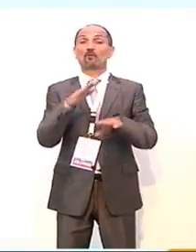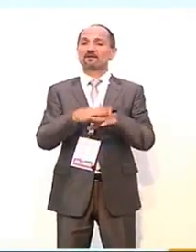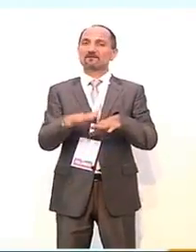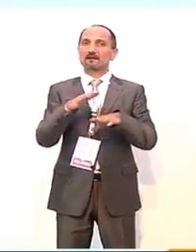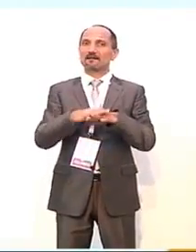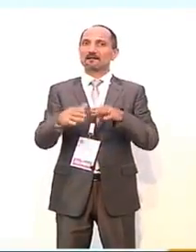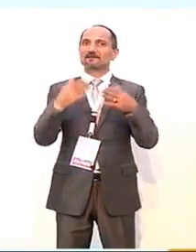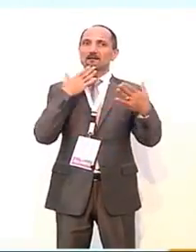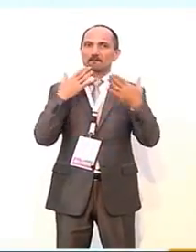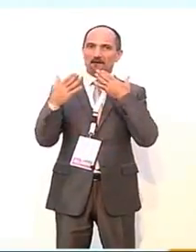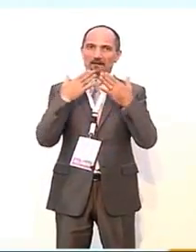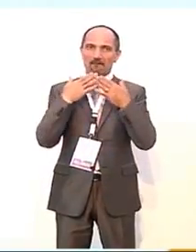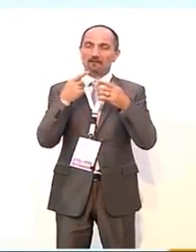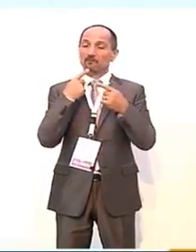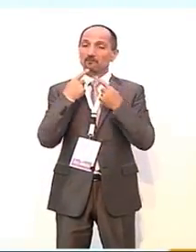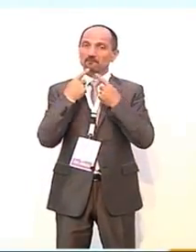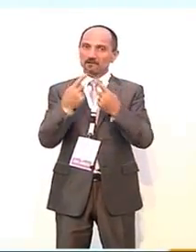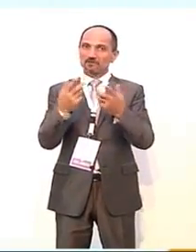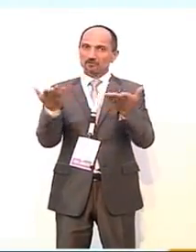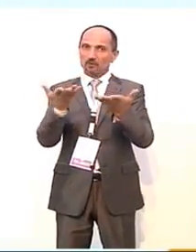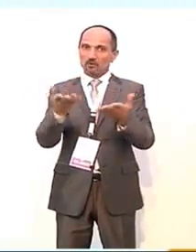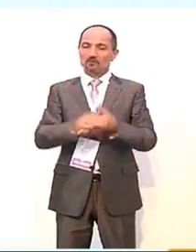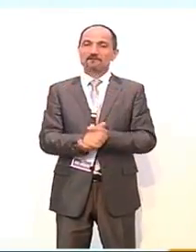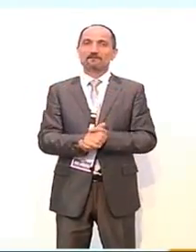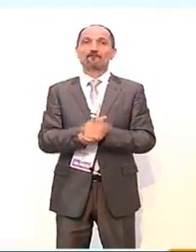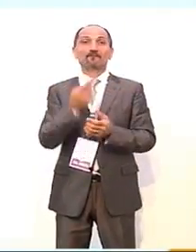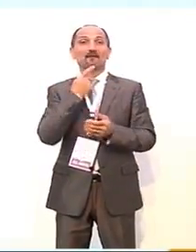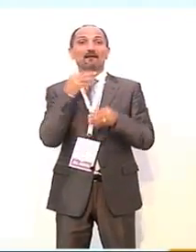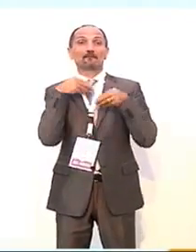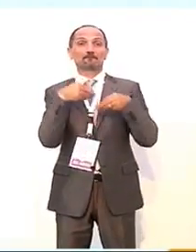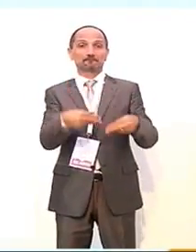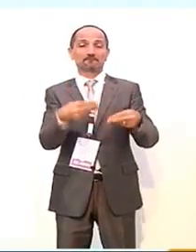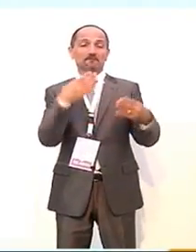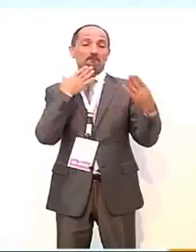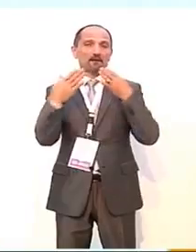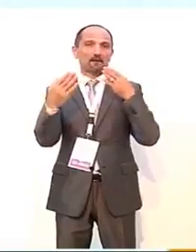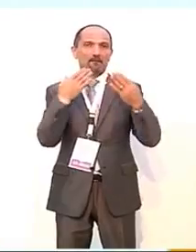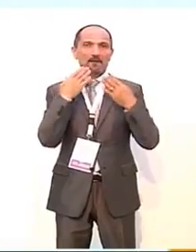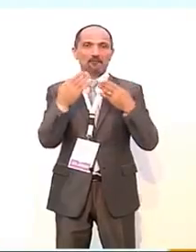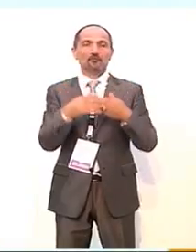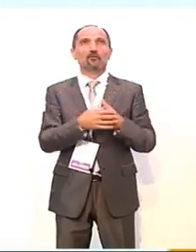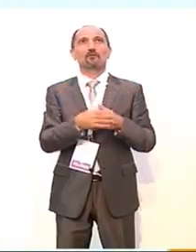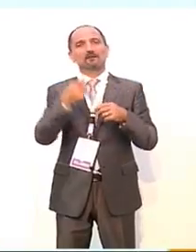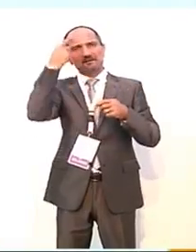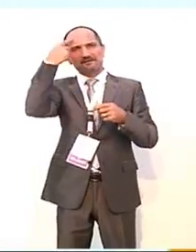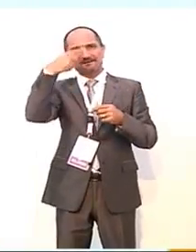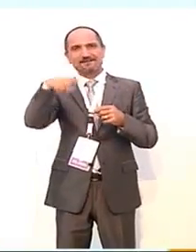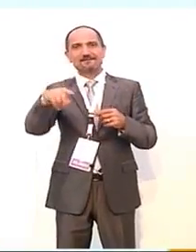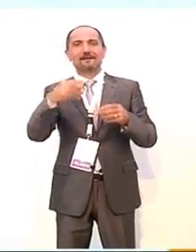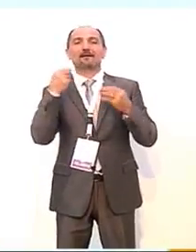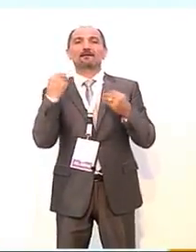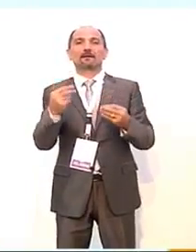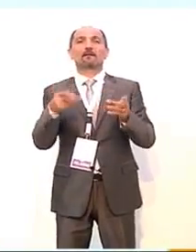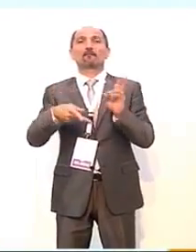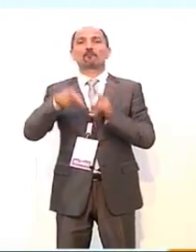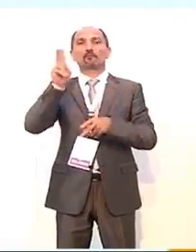un'esperienza in Parlamento ci dice qualcosa. Chi è stato in Parlamento sa che più